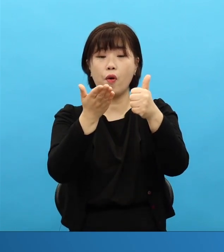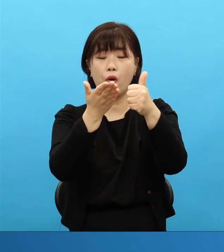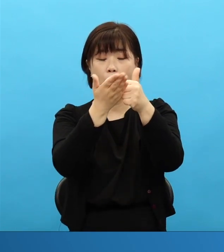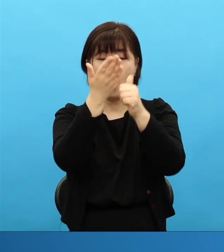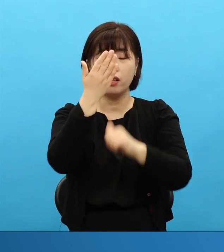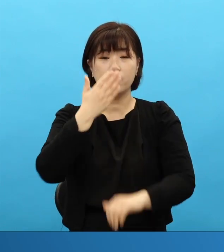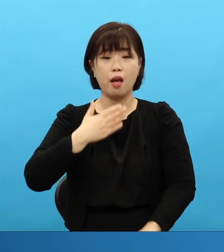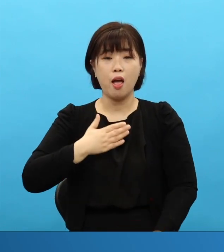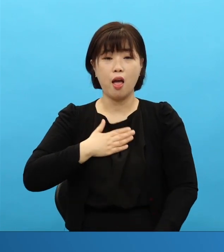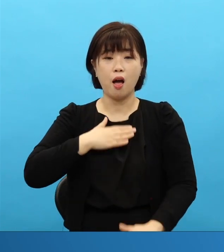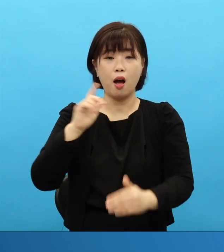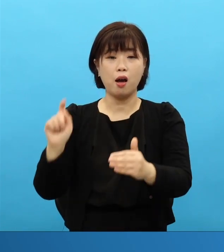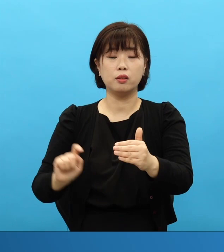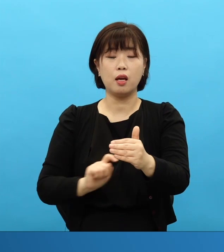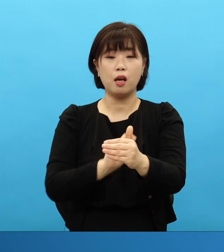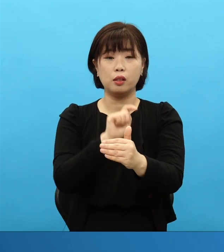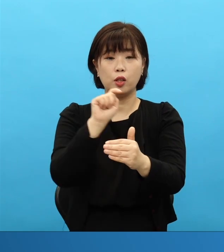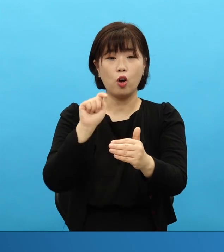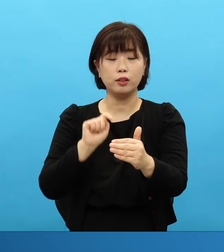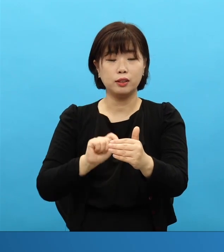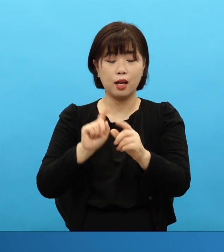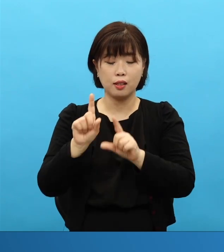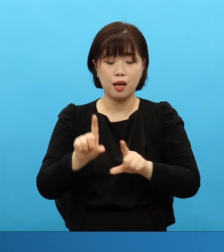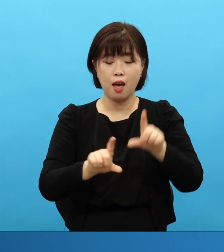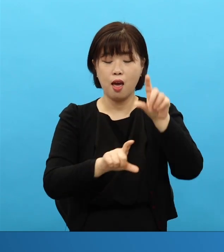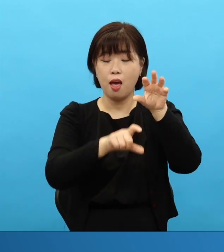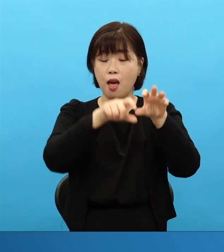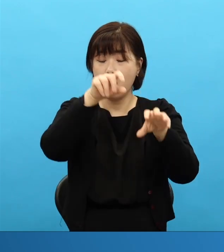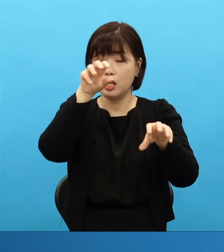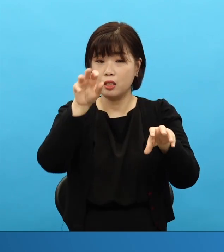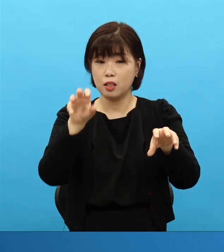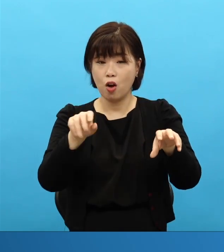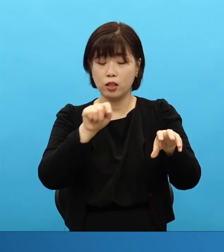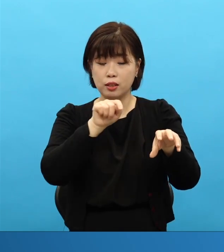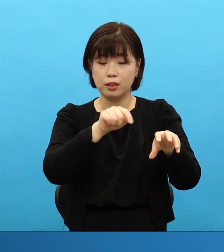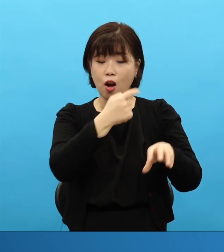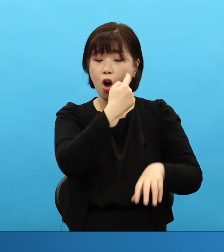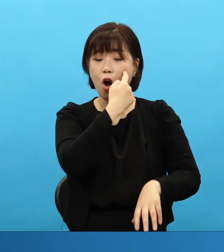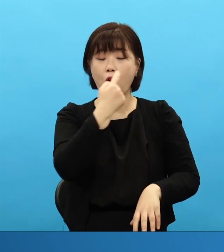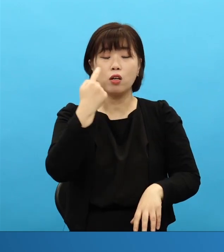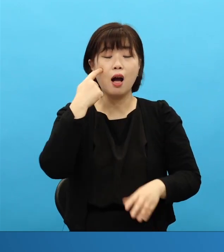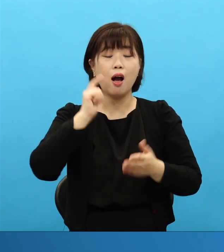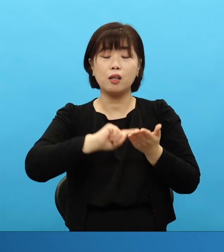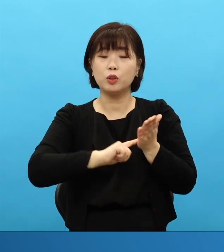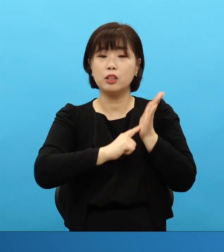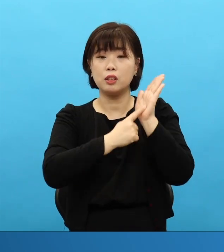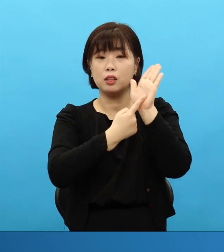증거